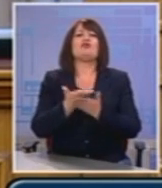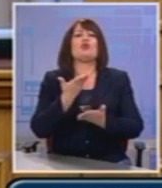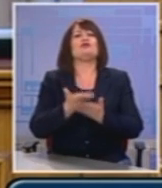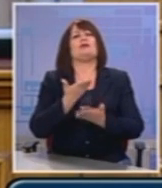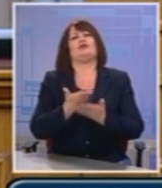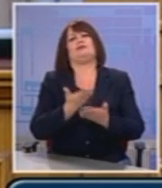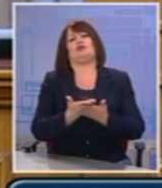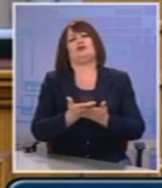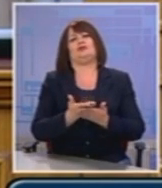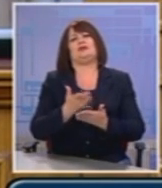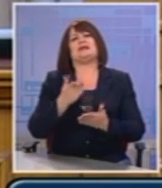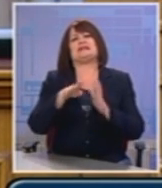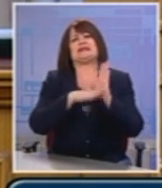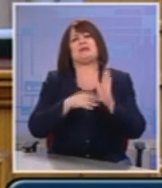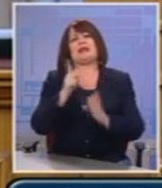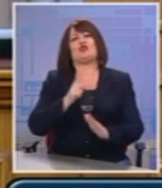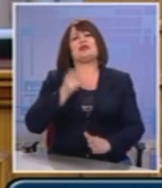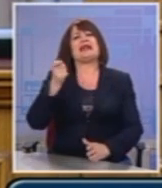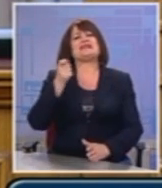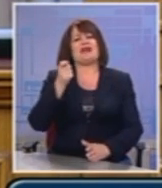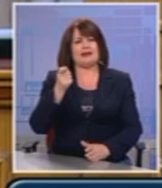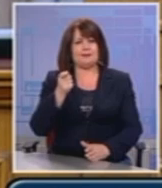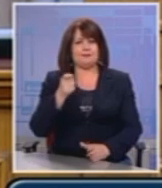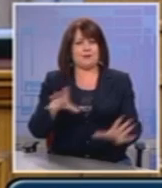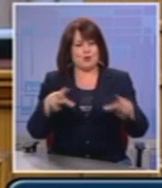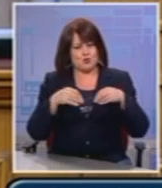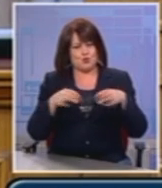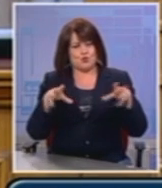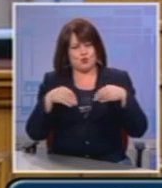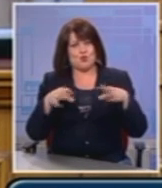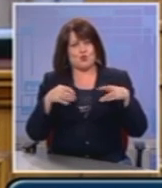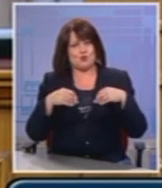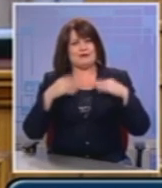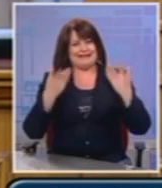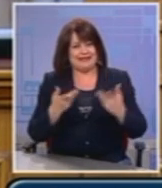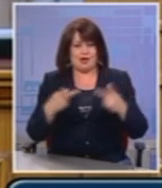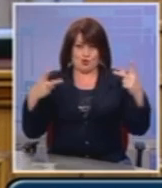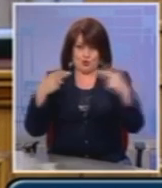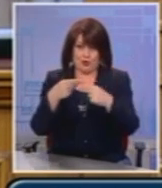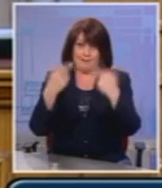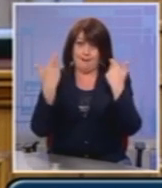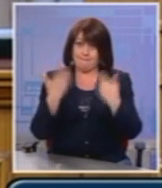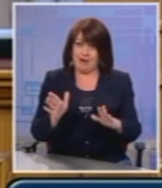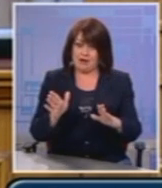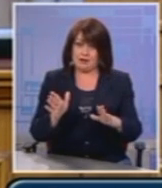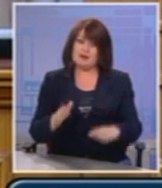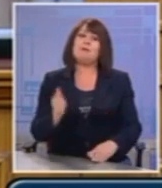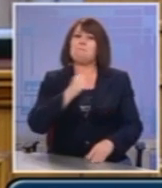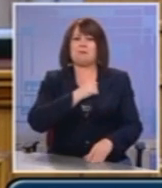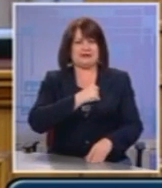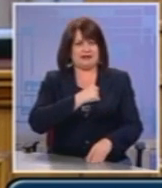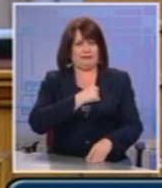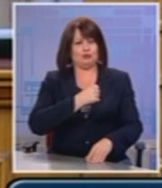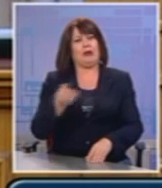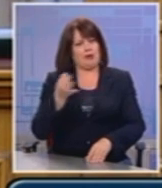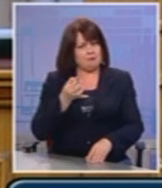σύστημα κοινωνικής ασφάλισης εκεί λοιπόν στις παραδοχές που πήρανε παρά το κούρεμα που είχανε κάνει θεώρησαν